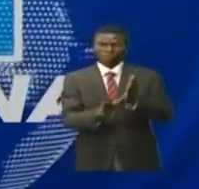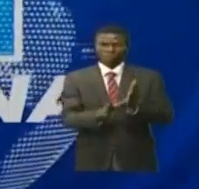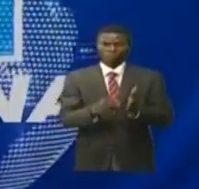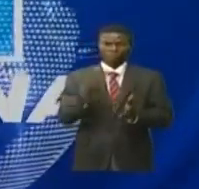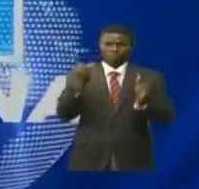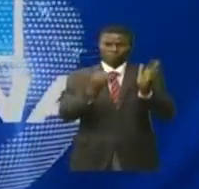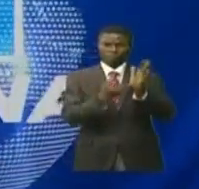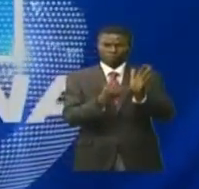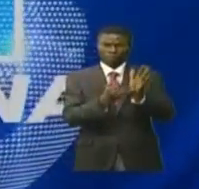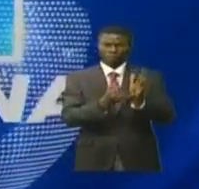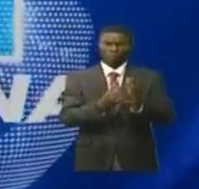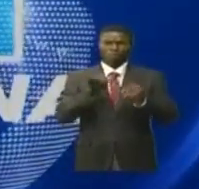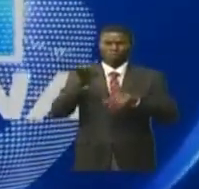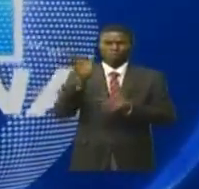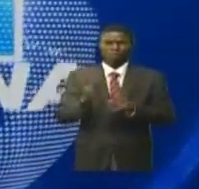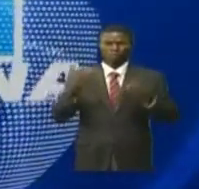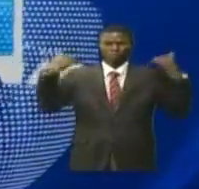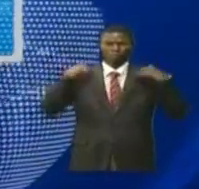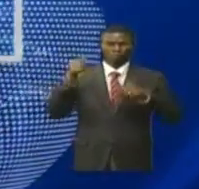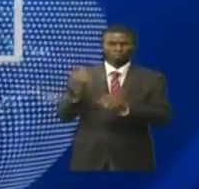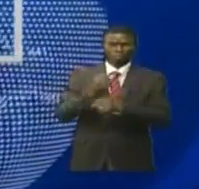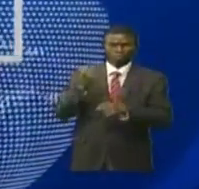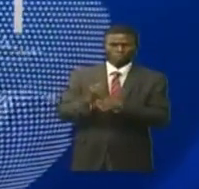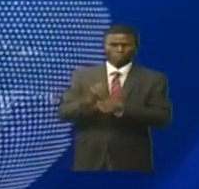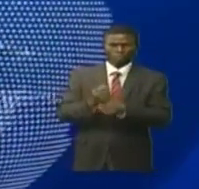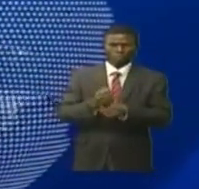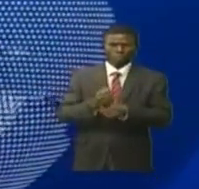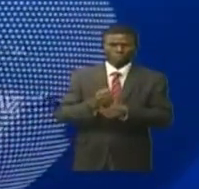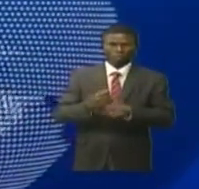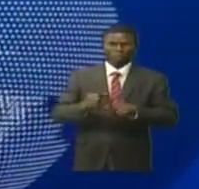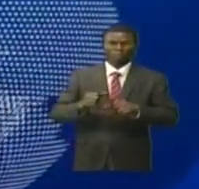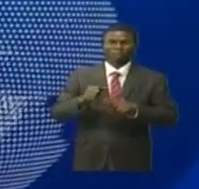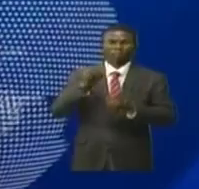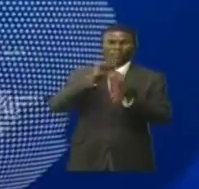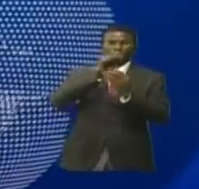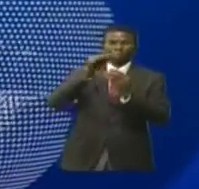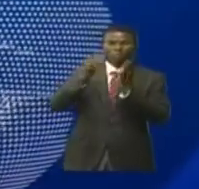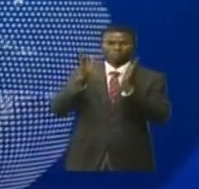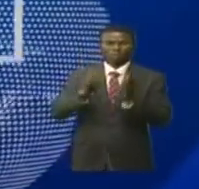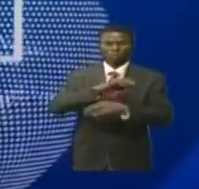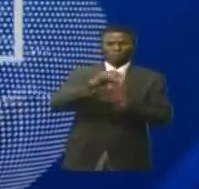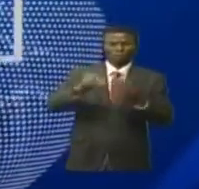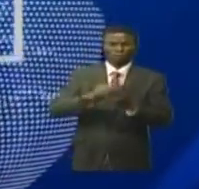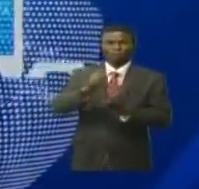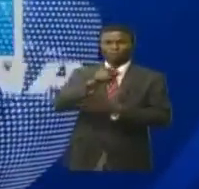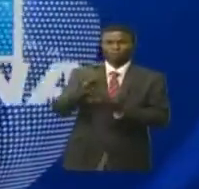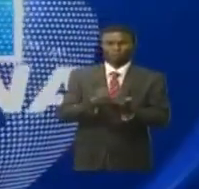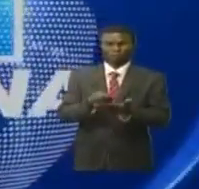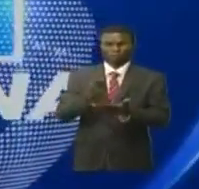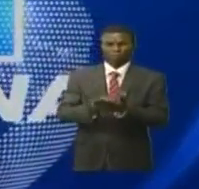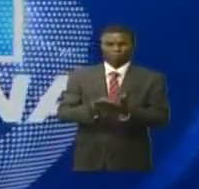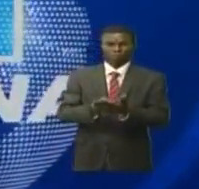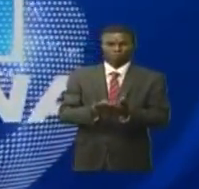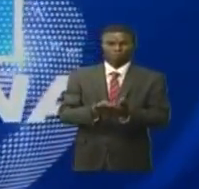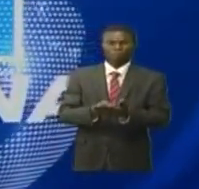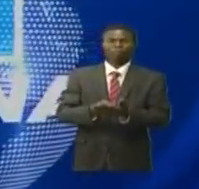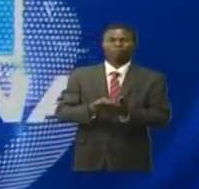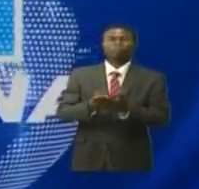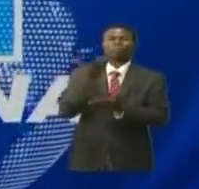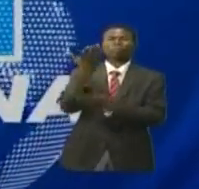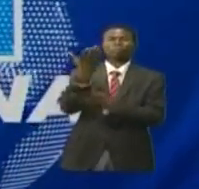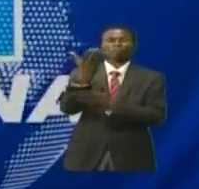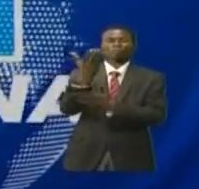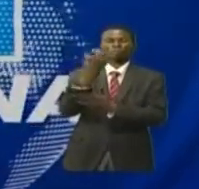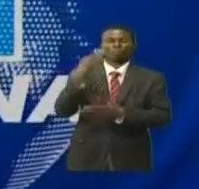de si directeurs chefs de service et de l'agent comptable central du Trésor les avis d'appel à candidature